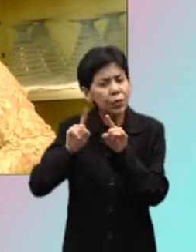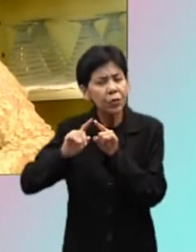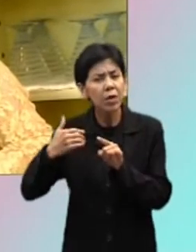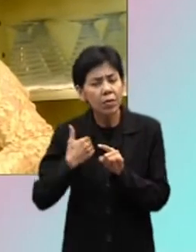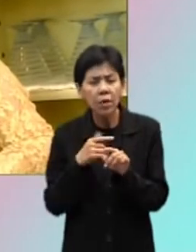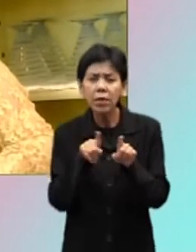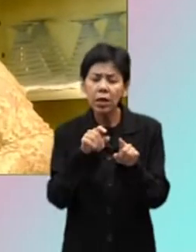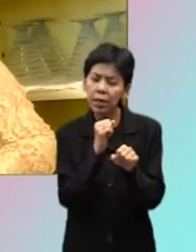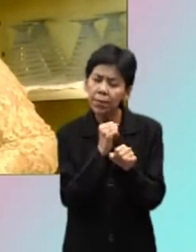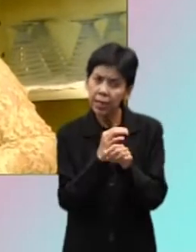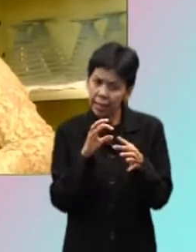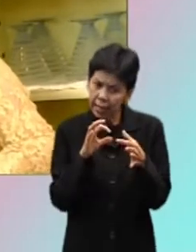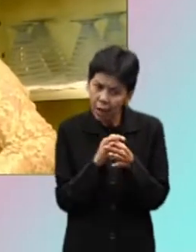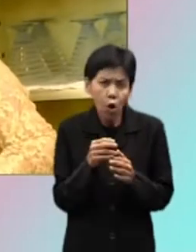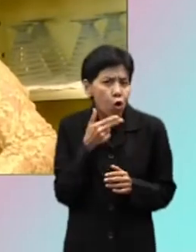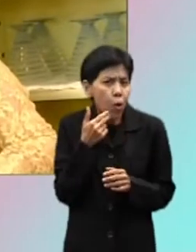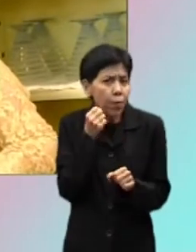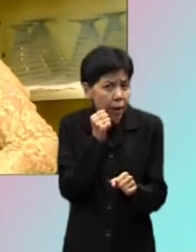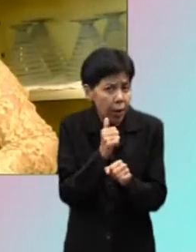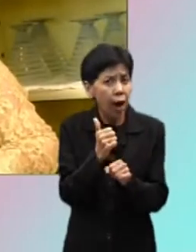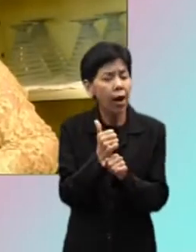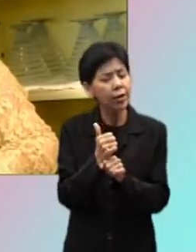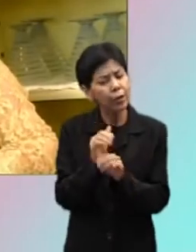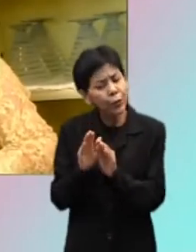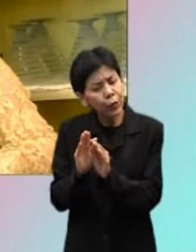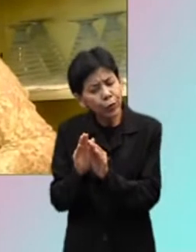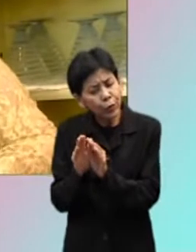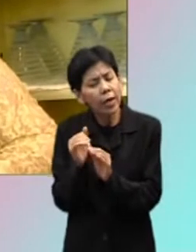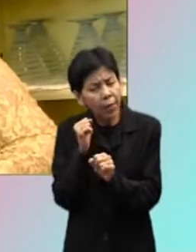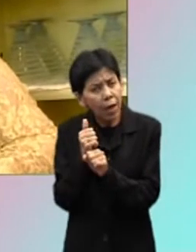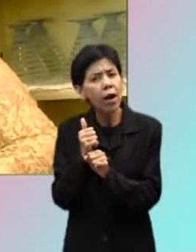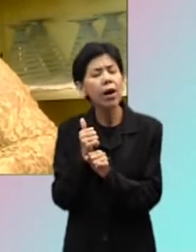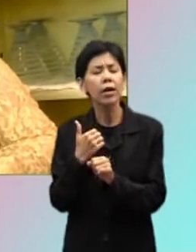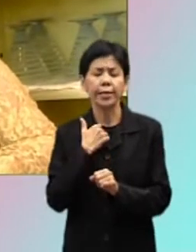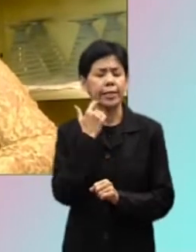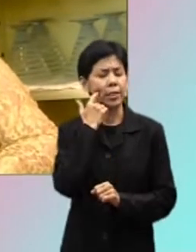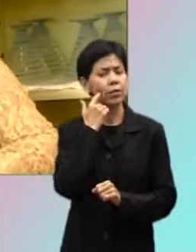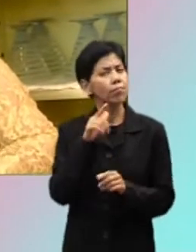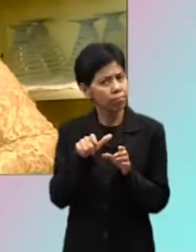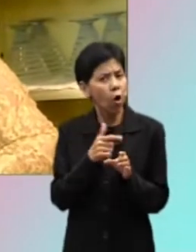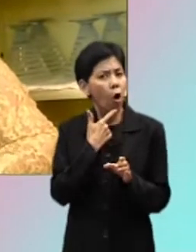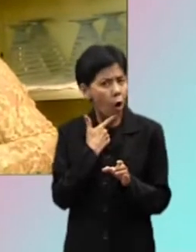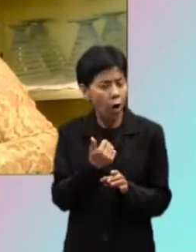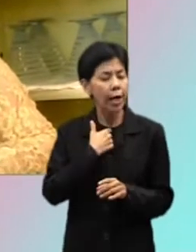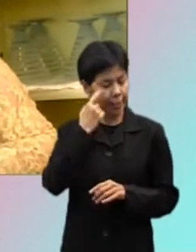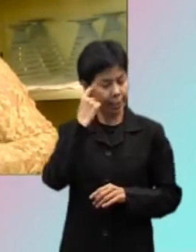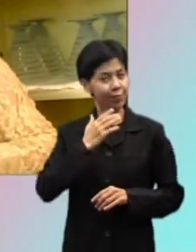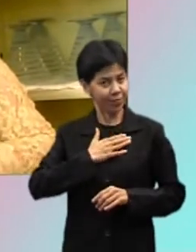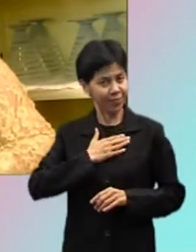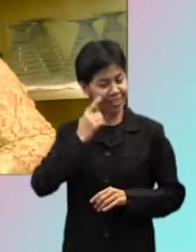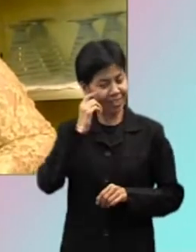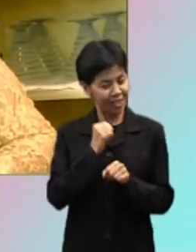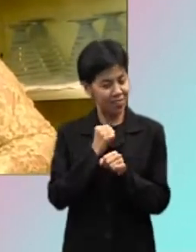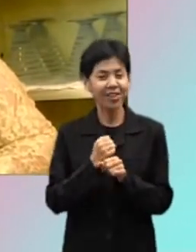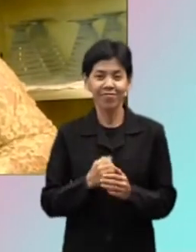ที่สามารถนำมาทำเป็นขนมนำมาทำเป็นแช่อิ่มได้เนี่ยตรงนั้นจะต้องทำไอศกรีมแล้วอร่อยอันนี้คือสิ่งหนึ่ง